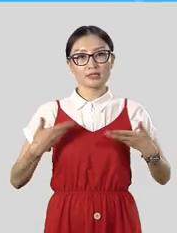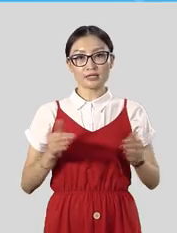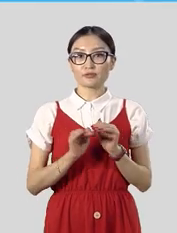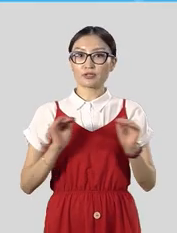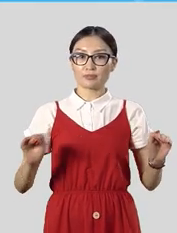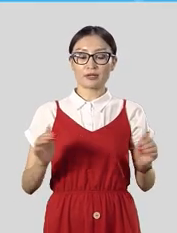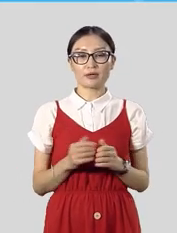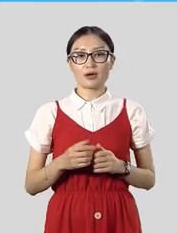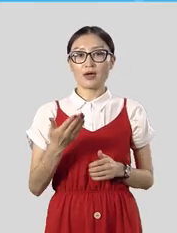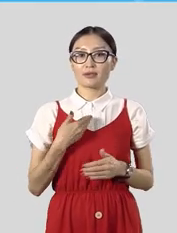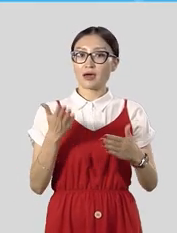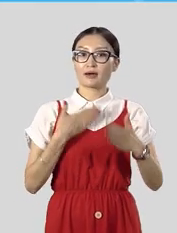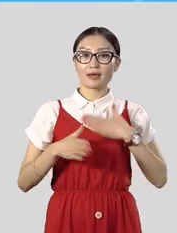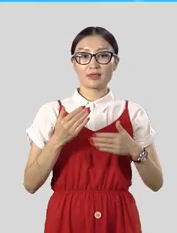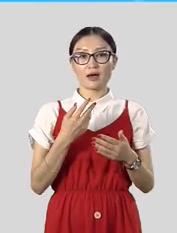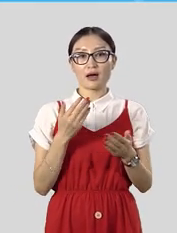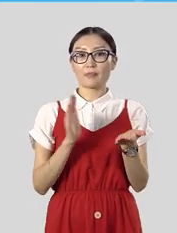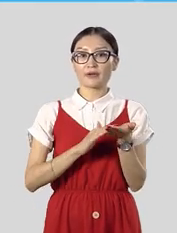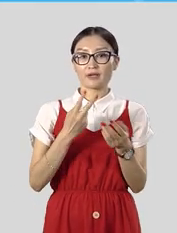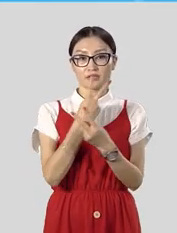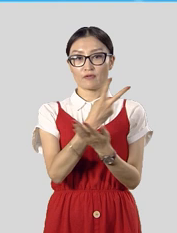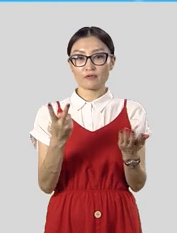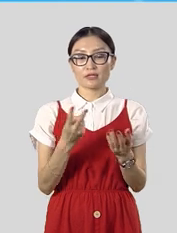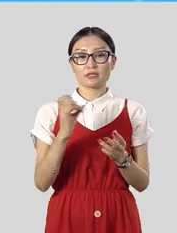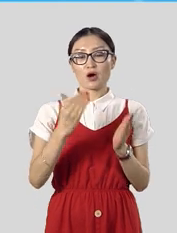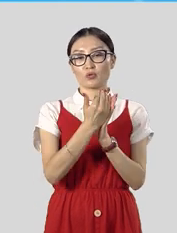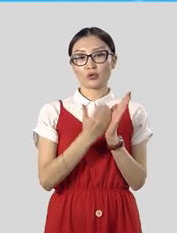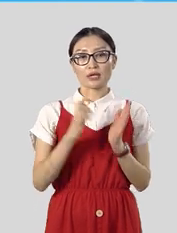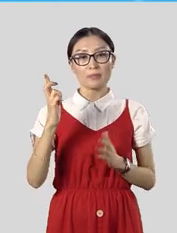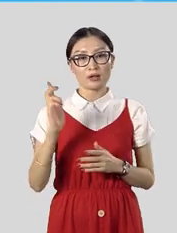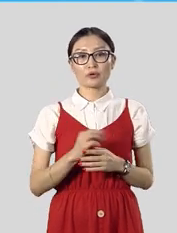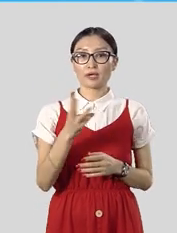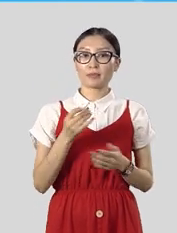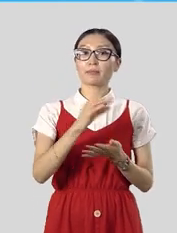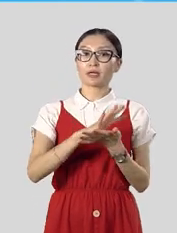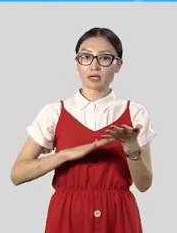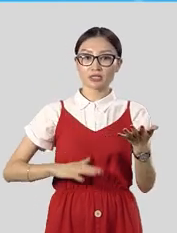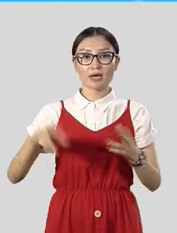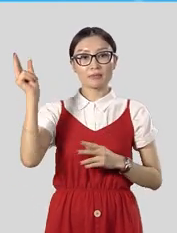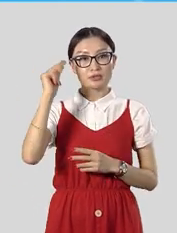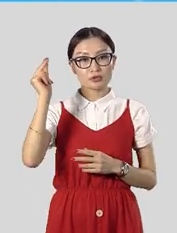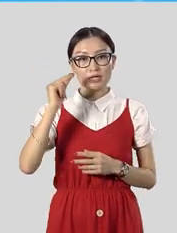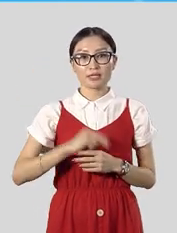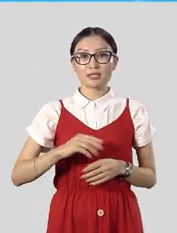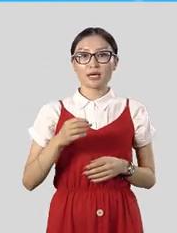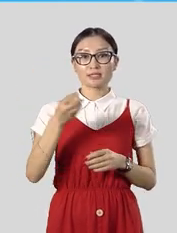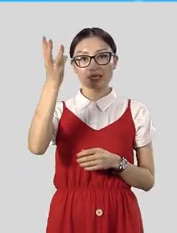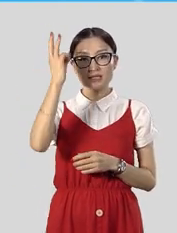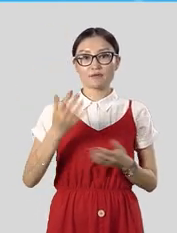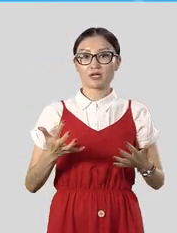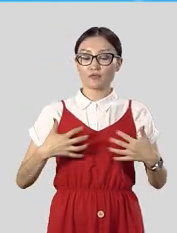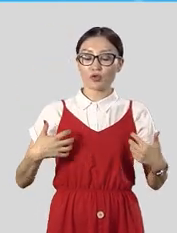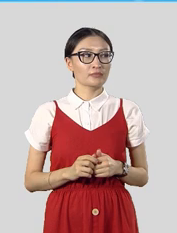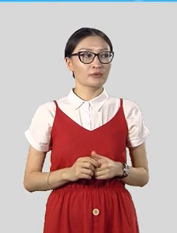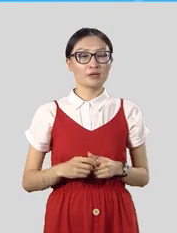Здравствуйте, ребята! Я рада приветствовать вас на уроке биологии. Мы продолжаем изучение царства